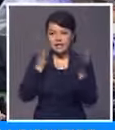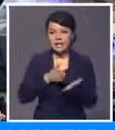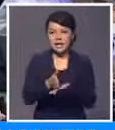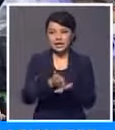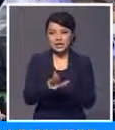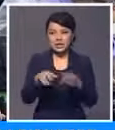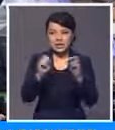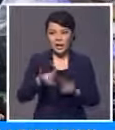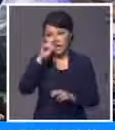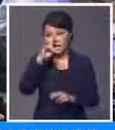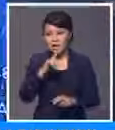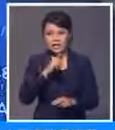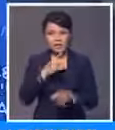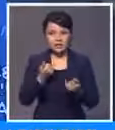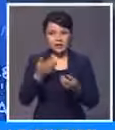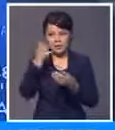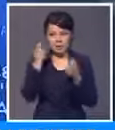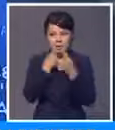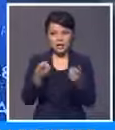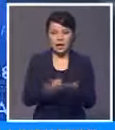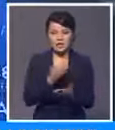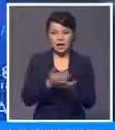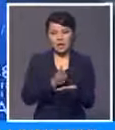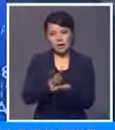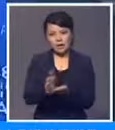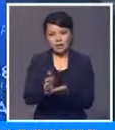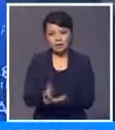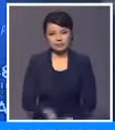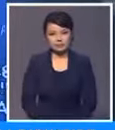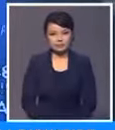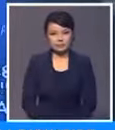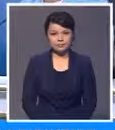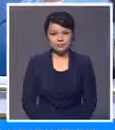тұжырымдамасы қазақстандықтардың ортақ ділін қалыптастыруға бағытталған.